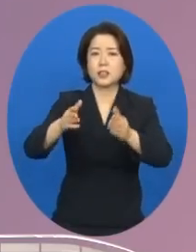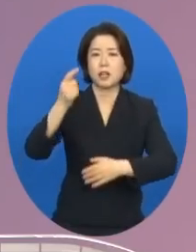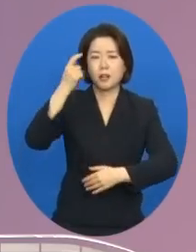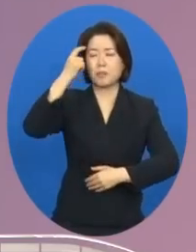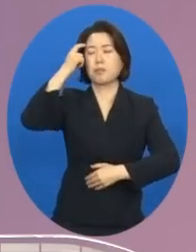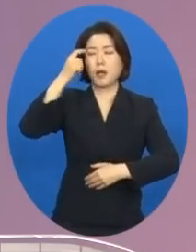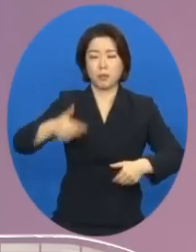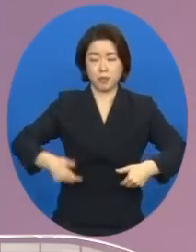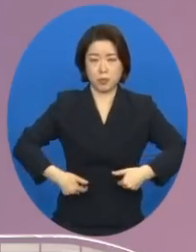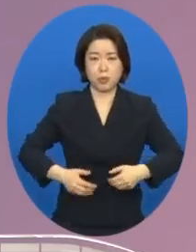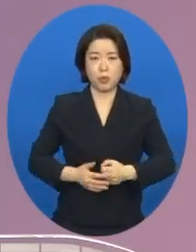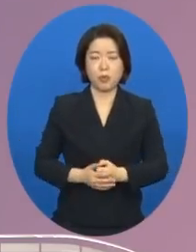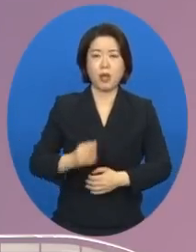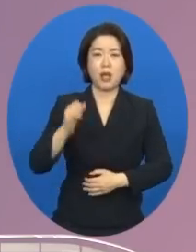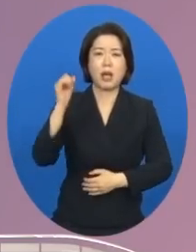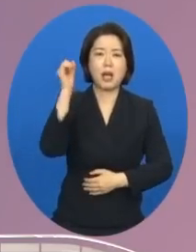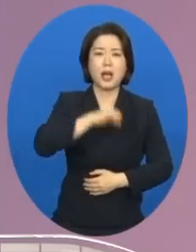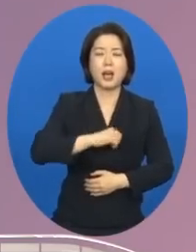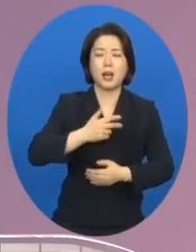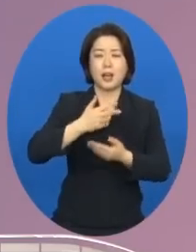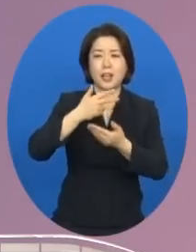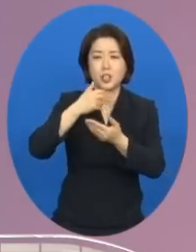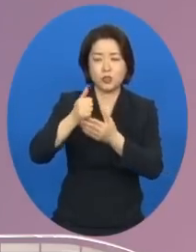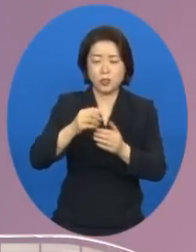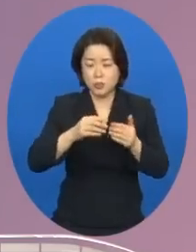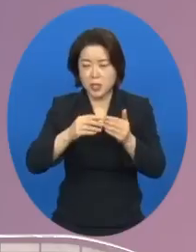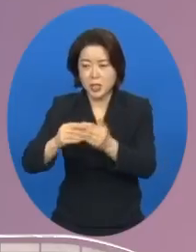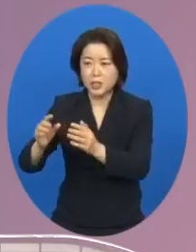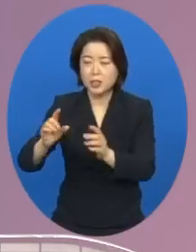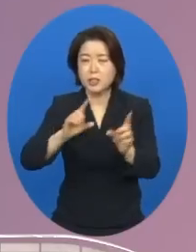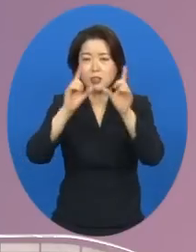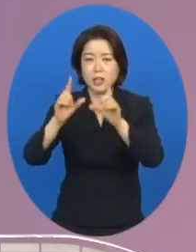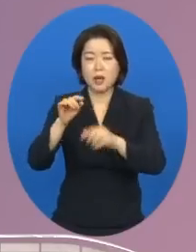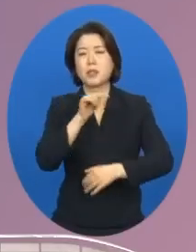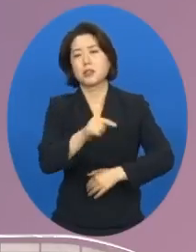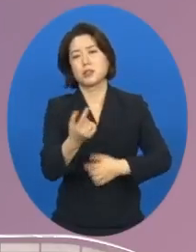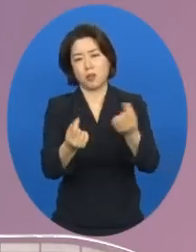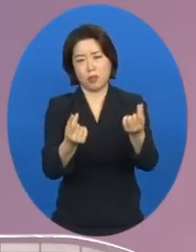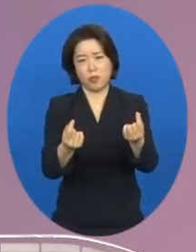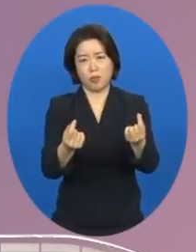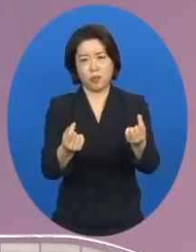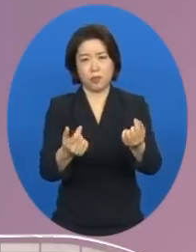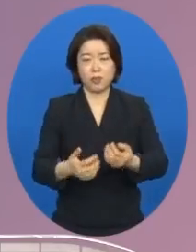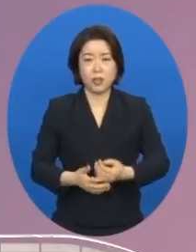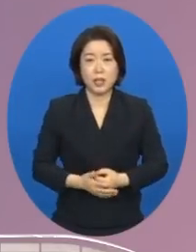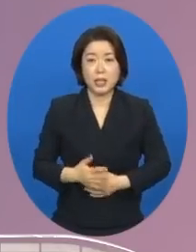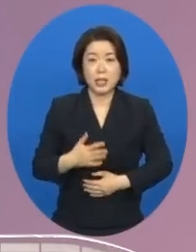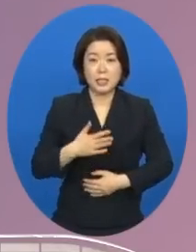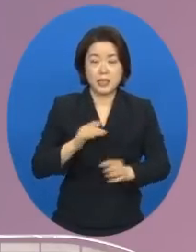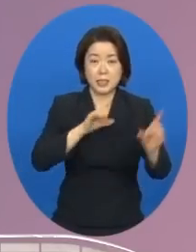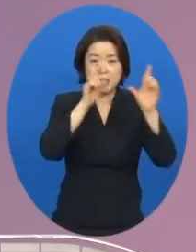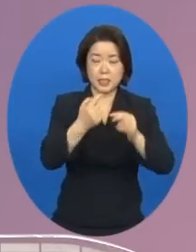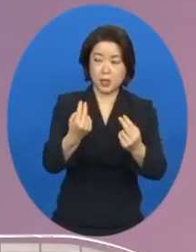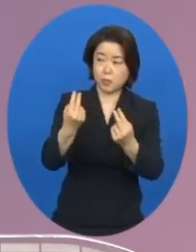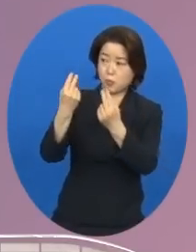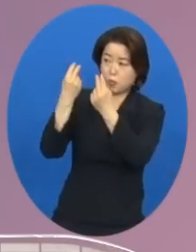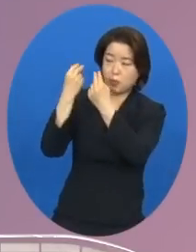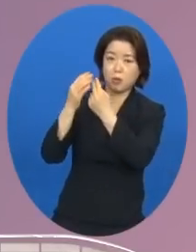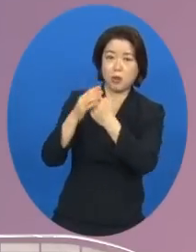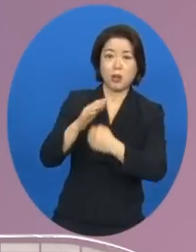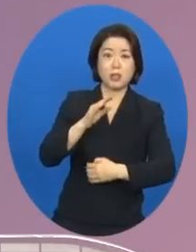주님이 이끄시는 삶을 사는 게 그런 삶이구나. 저는 제 삶을 가만히 돌아보니까 정말 마음대로